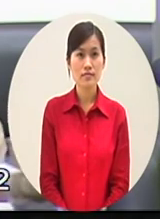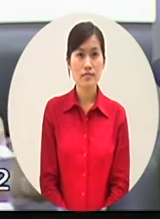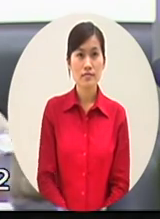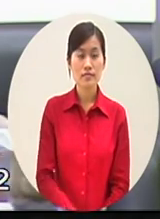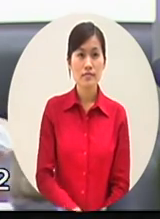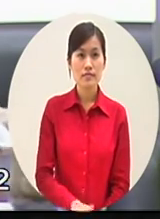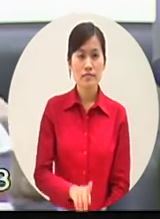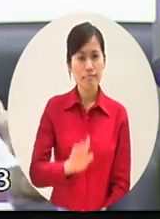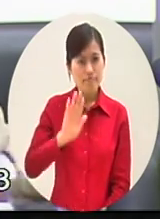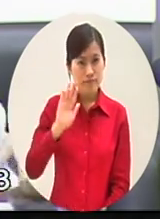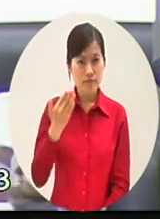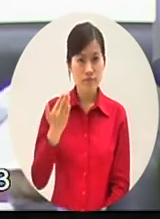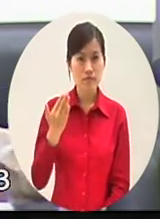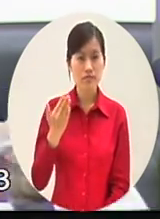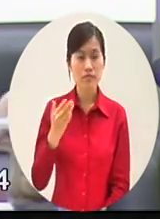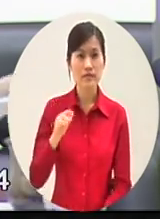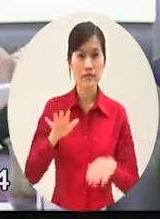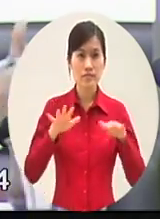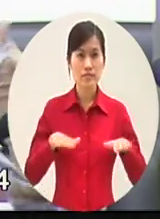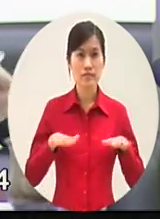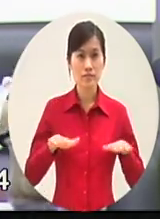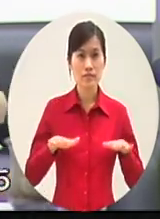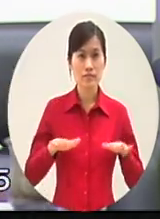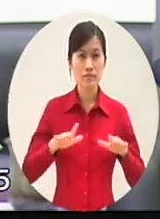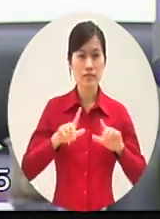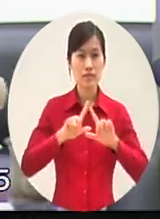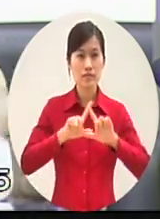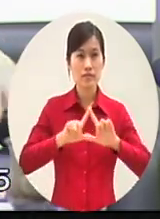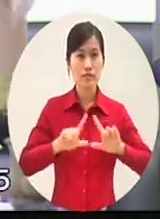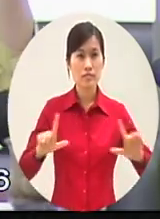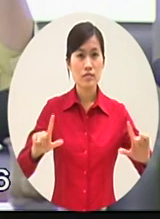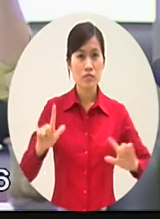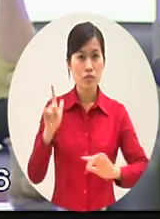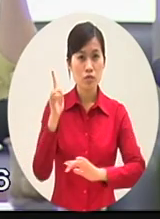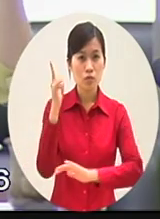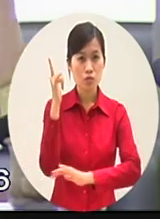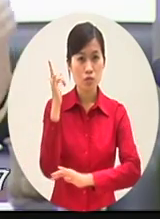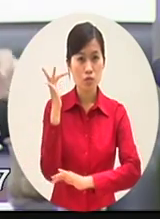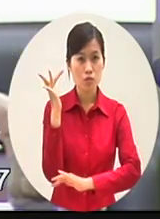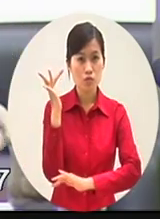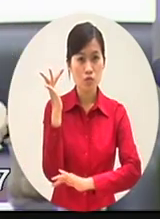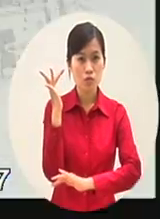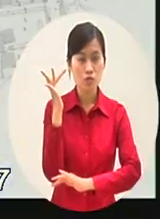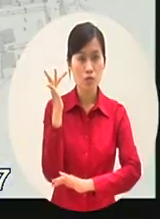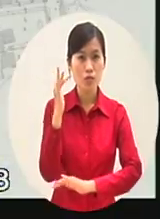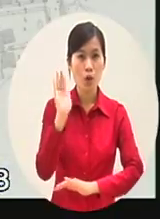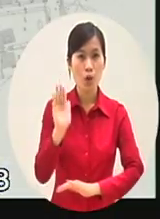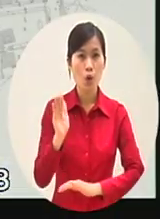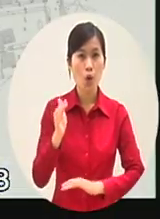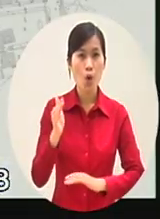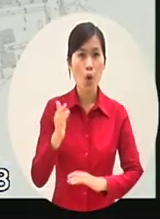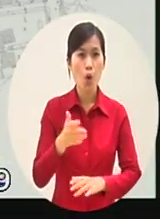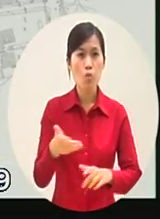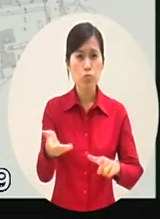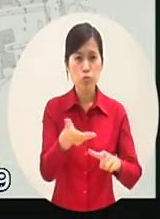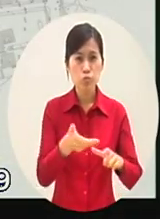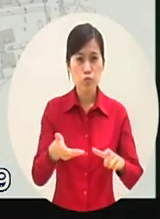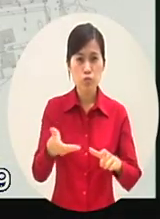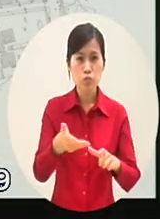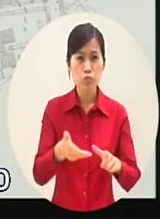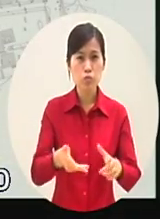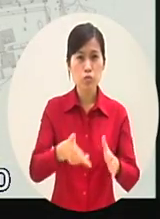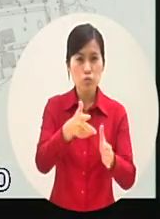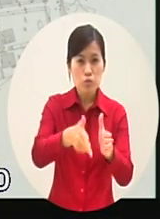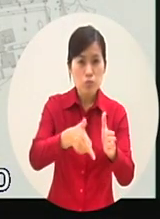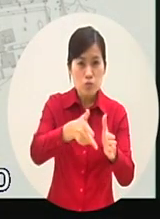但是哈，现在就是哈，我们的大桥哈九曲塘火车站周边有一些哈都现在正